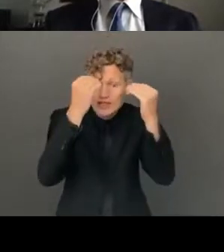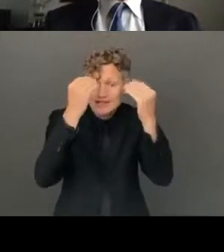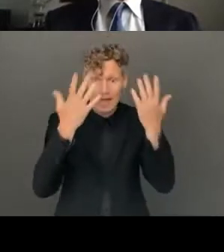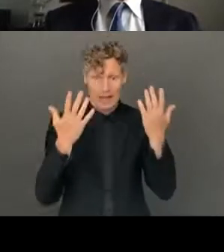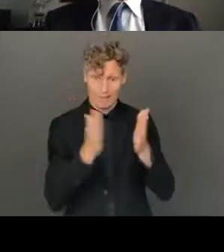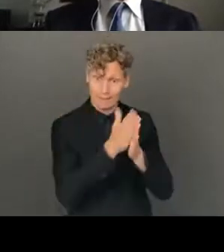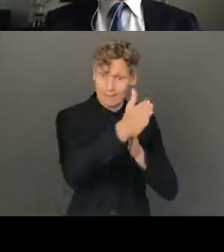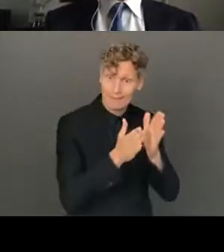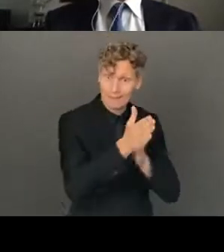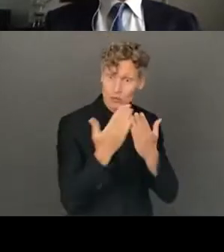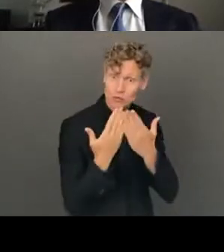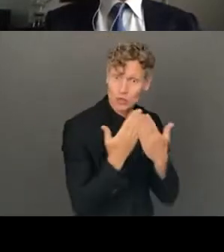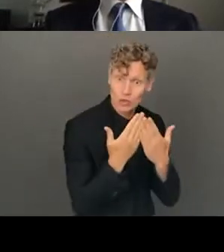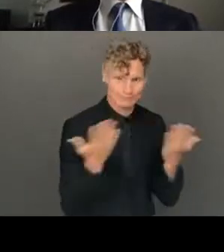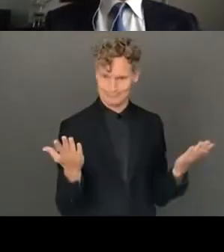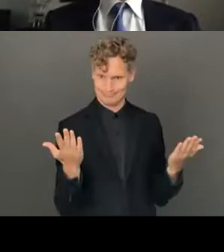rappeler que